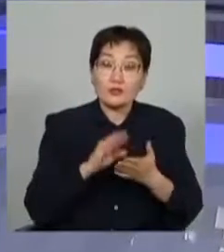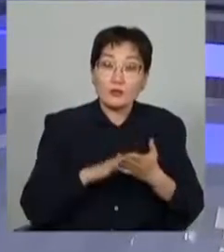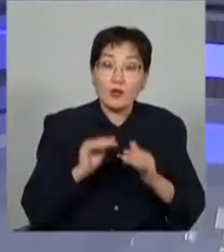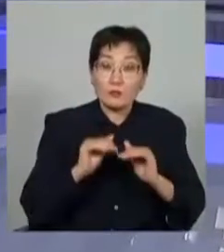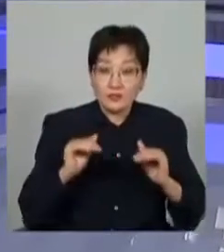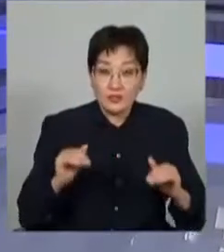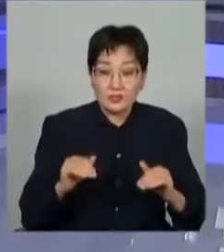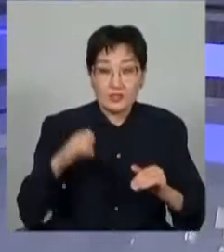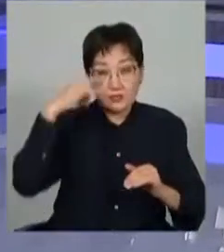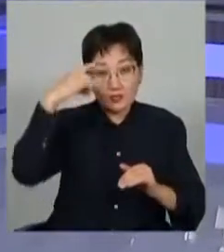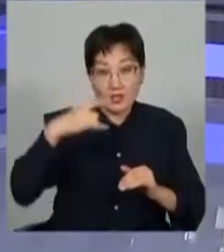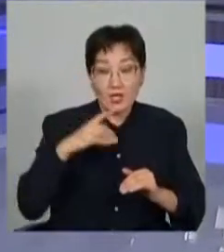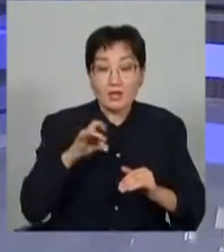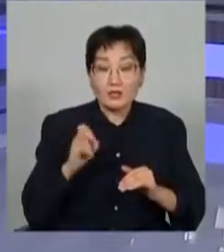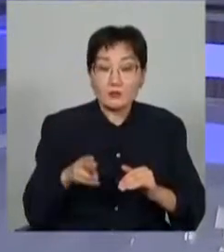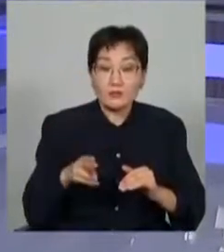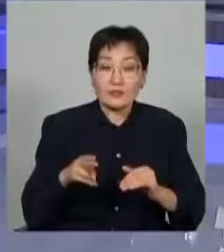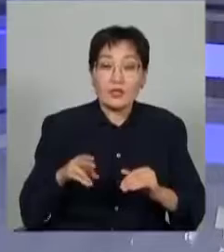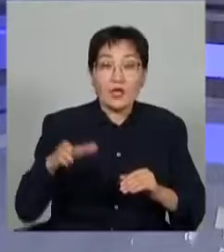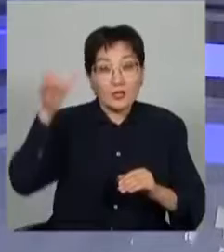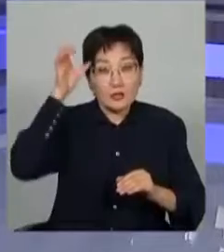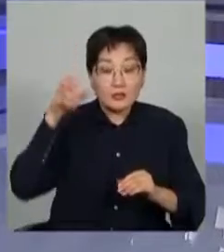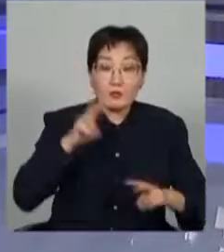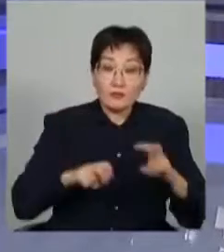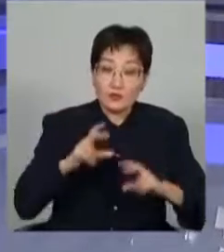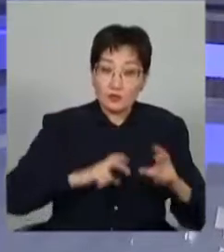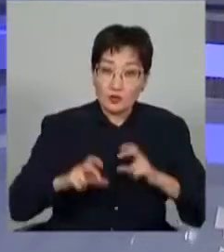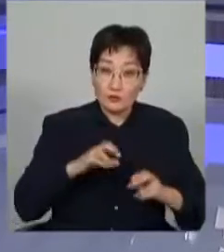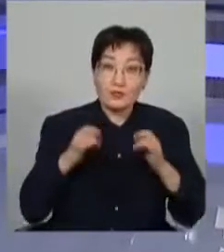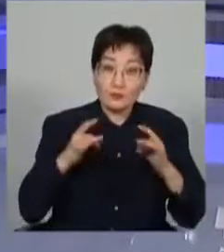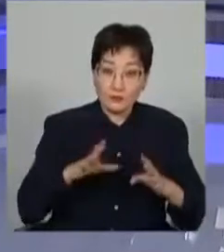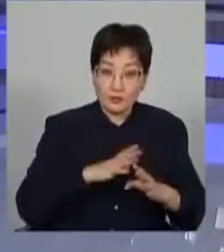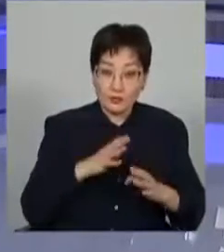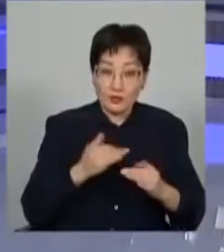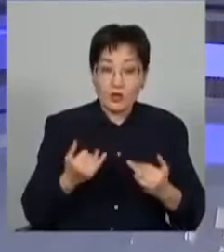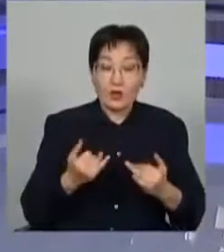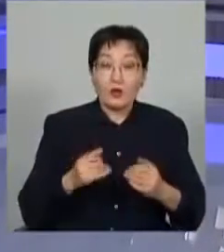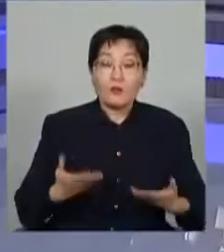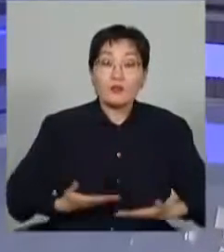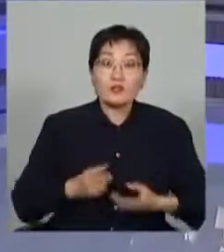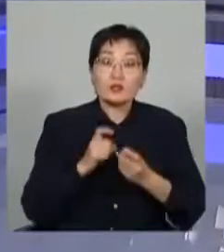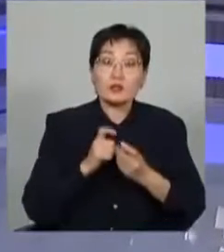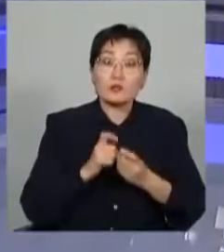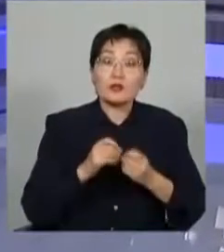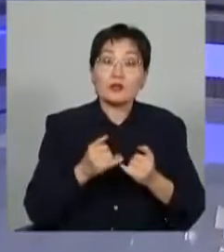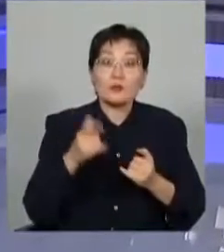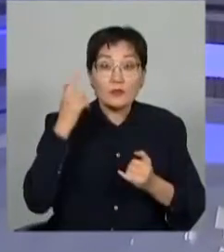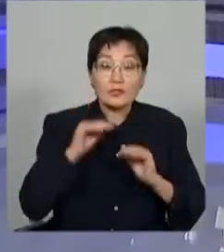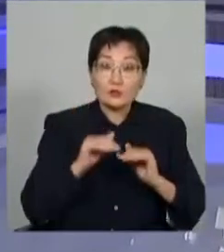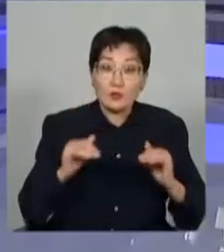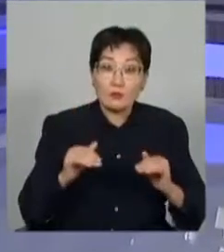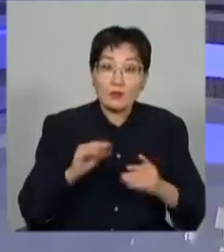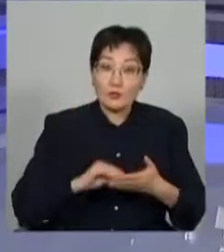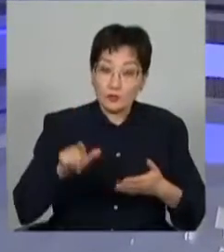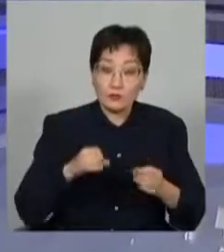пациенттер Қазақ онкология және радиология ғылыми зерттеу институтында атап өтті. Өмір үшін күресе білген жеткіншектермен әріптесім